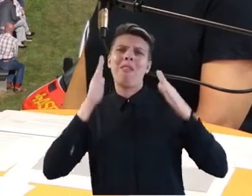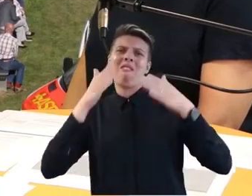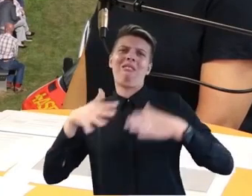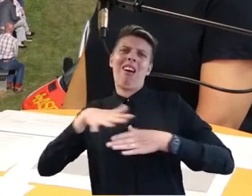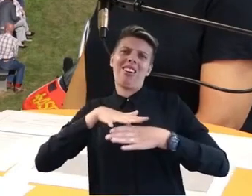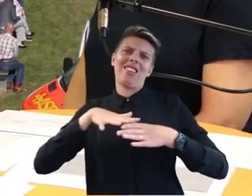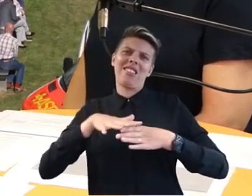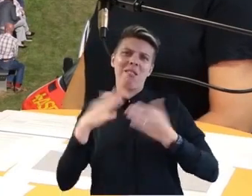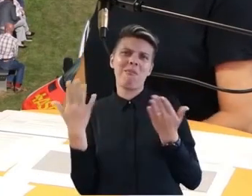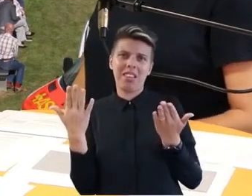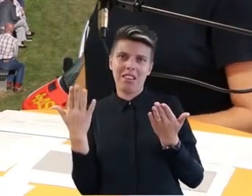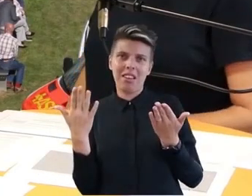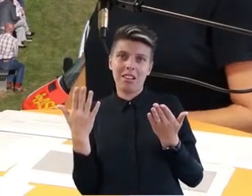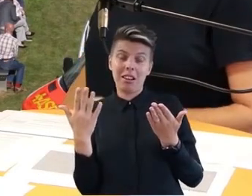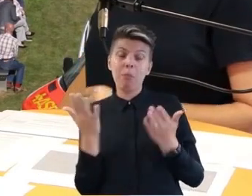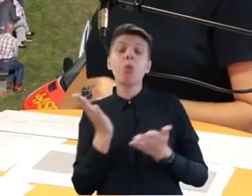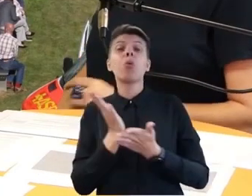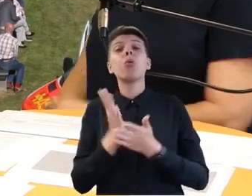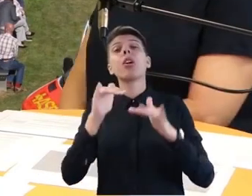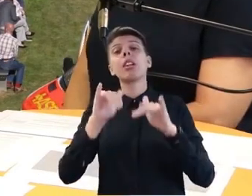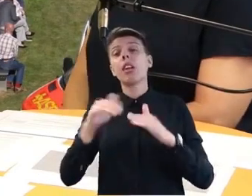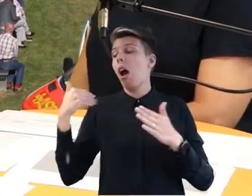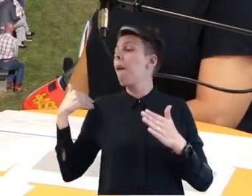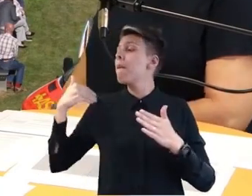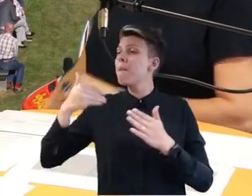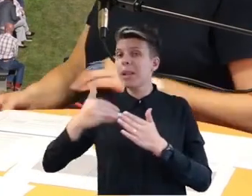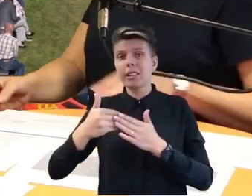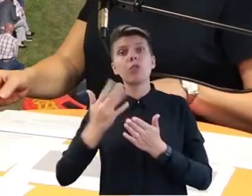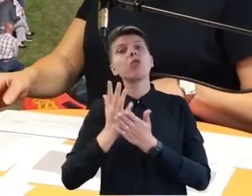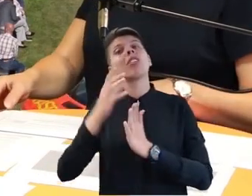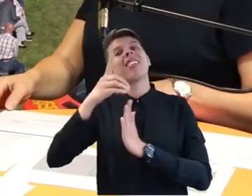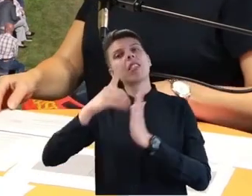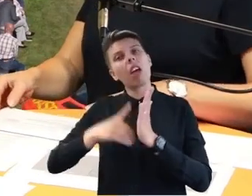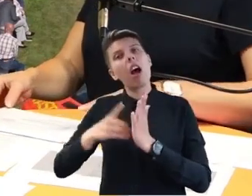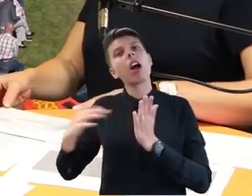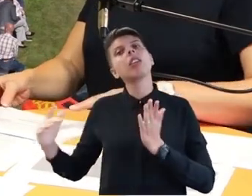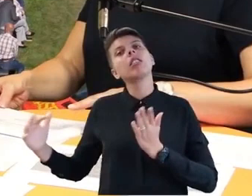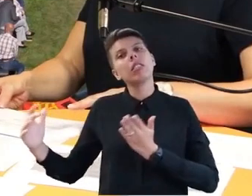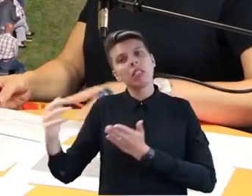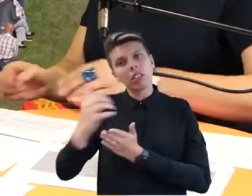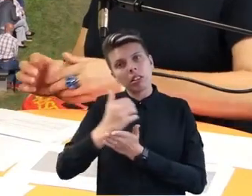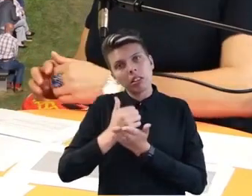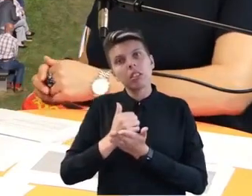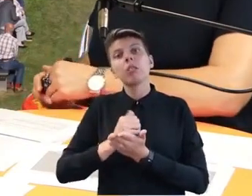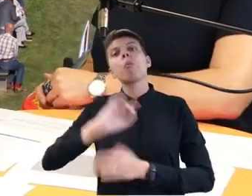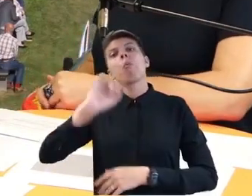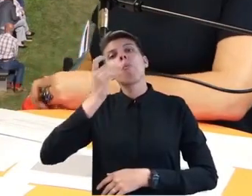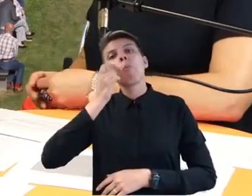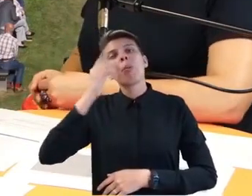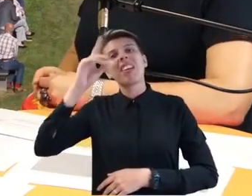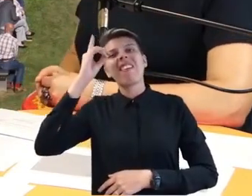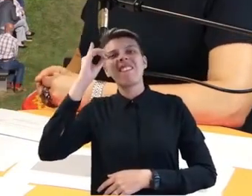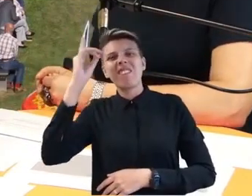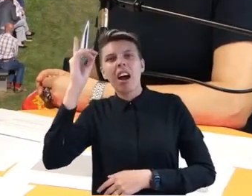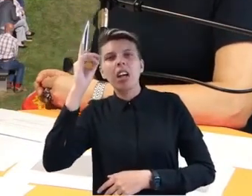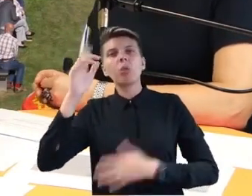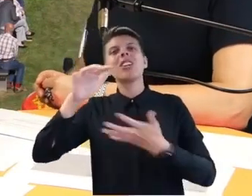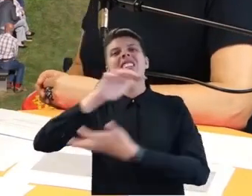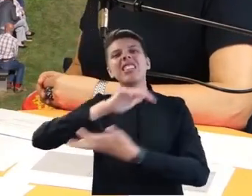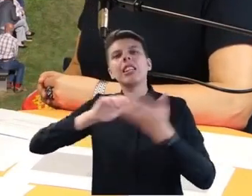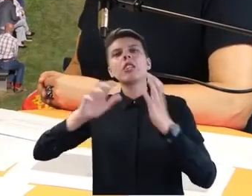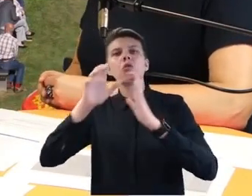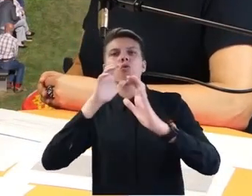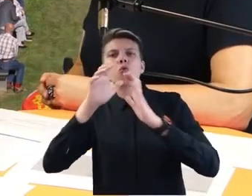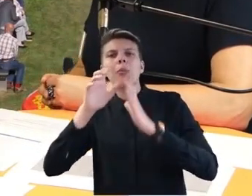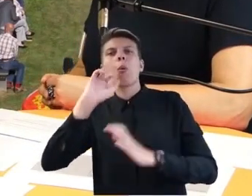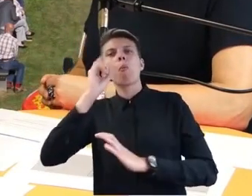auch dazu gibt es natürlich erkenntnisse die wir ja versuchen mit in die warnung umzusetzen in die krisenkommunikation und